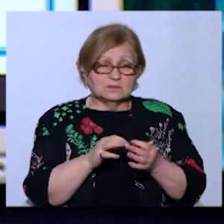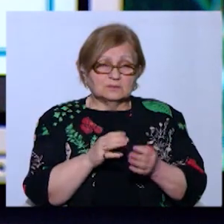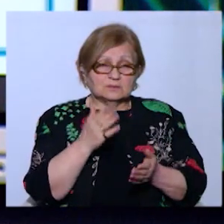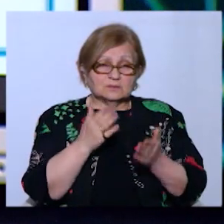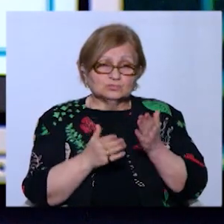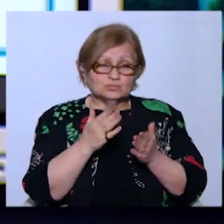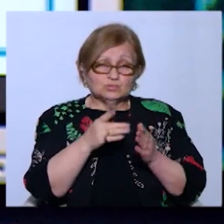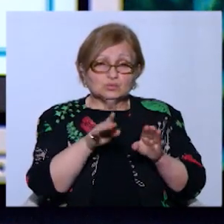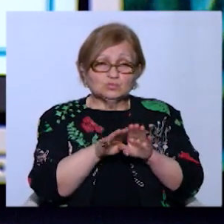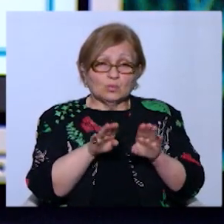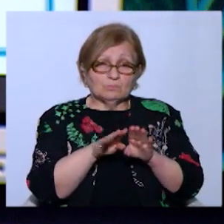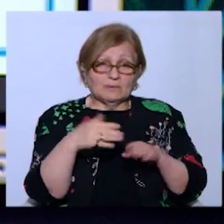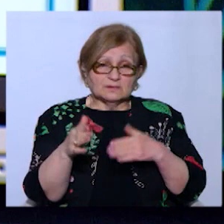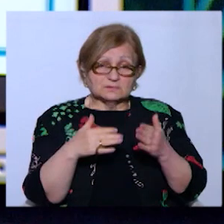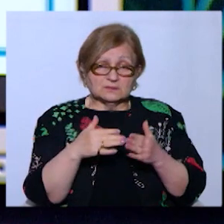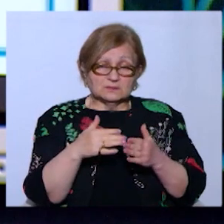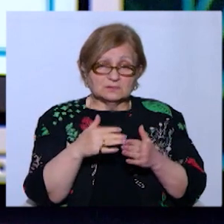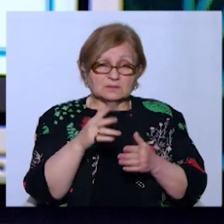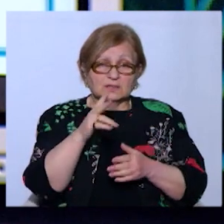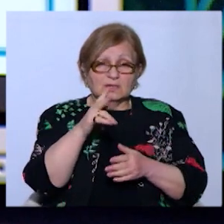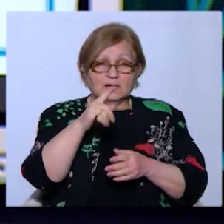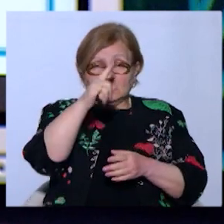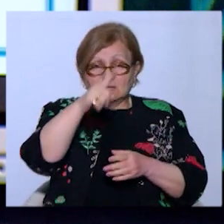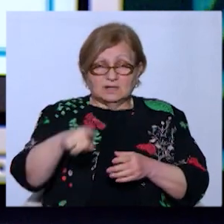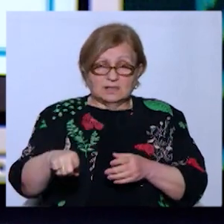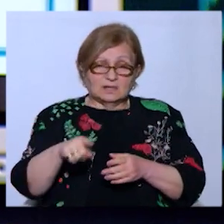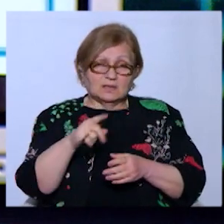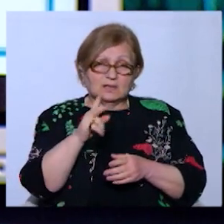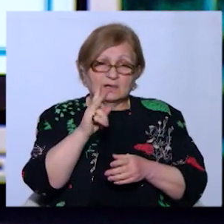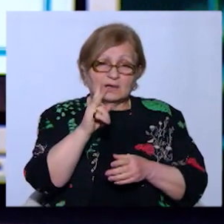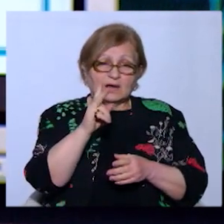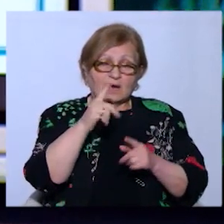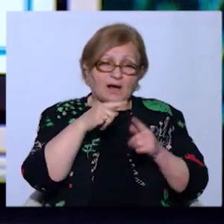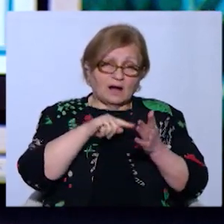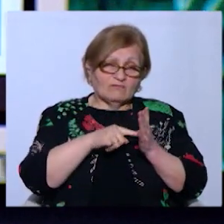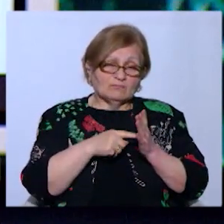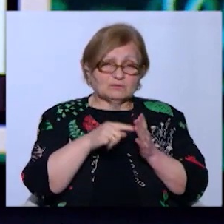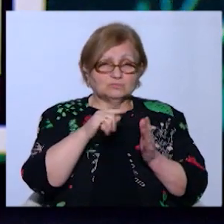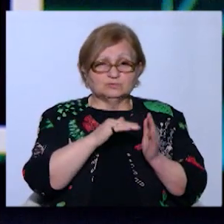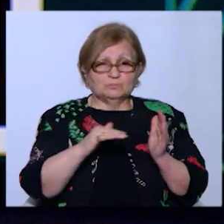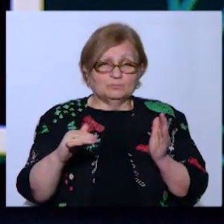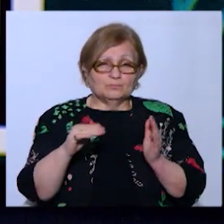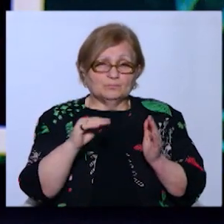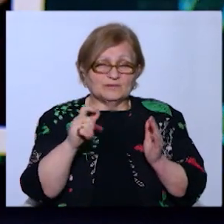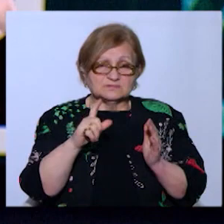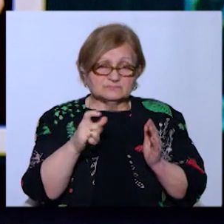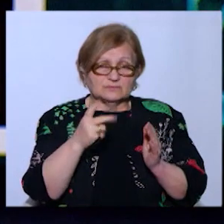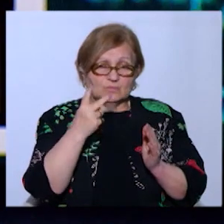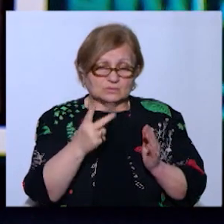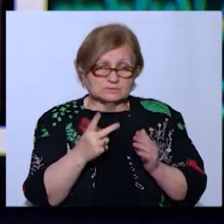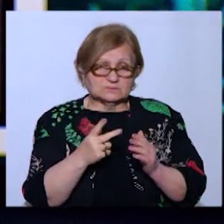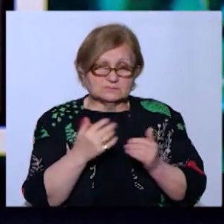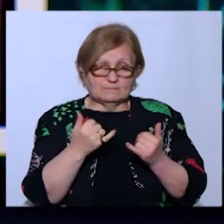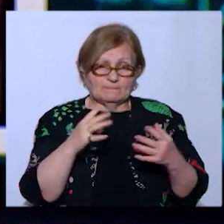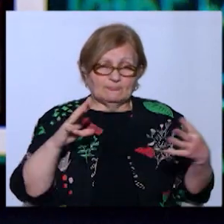მართკუთხა ტოლფერდა სამკუთხედში ჰიპოტენუზა ყოველთვის არის კათეტი, გავამრავლოთ ფესვი 2-ზე. მოდით ახლა ეს ყველაფერი შევაჯამოთ, აი